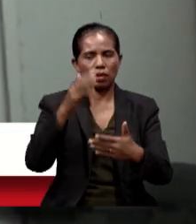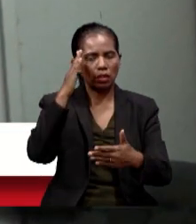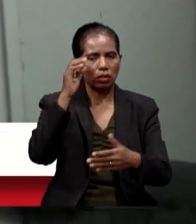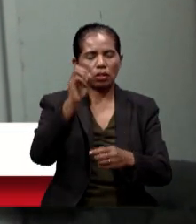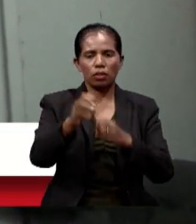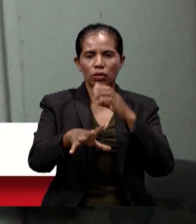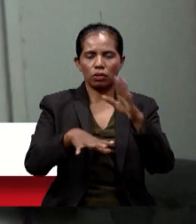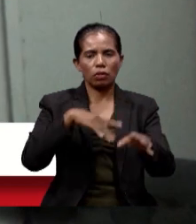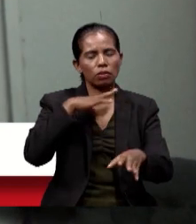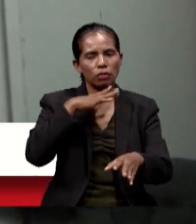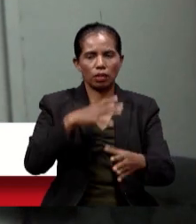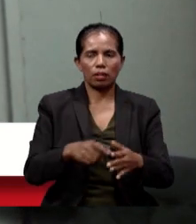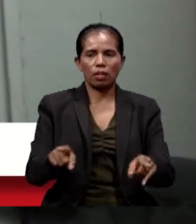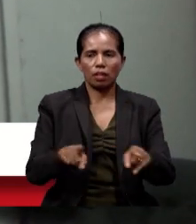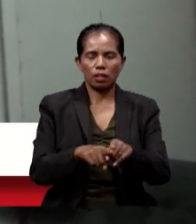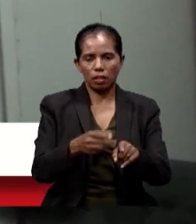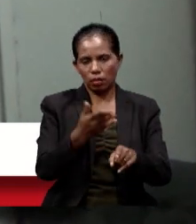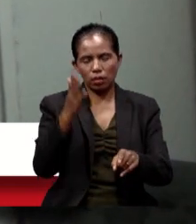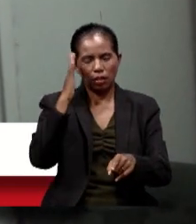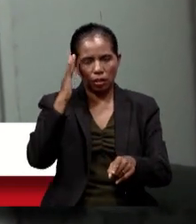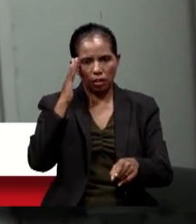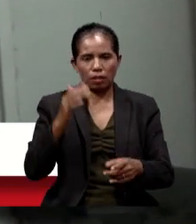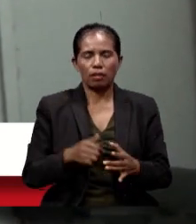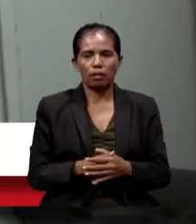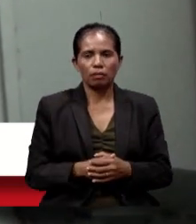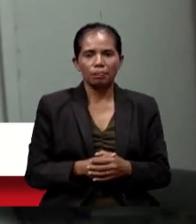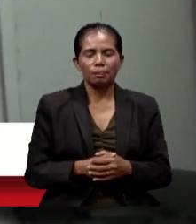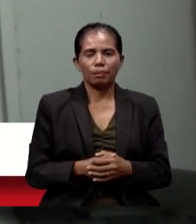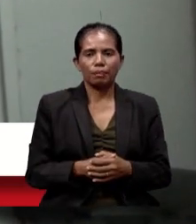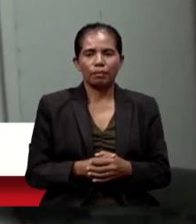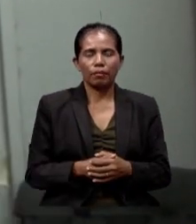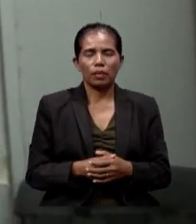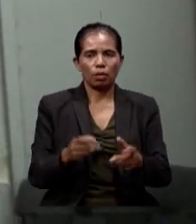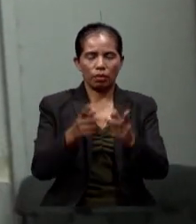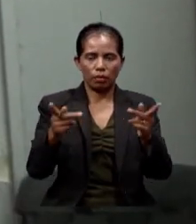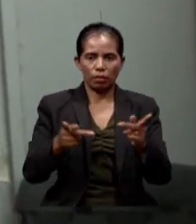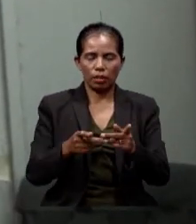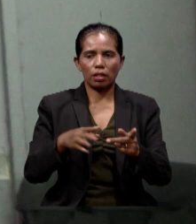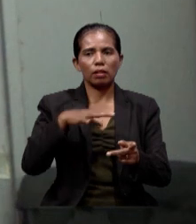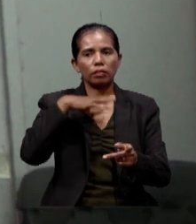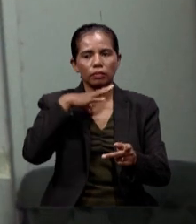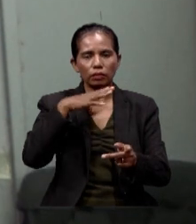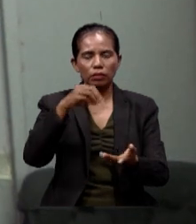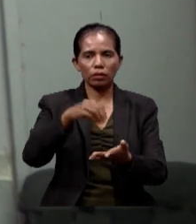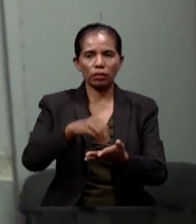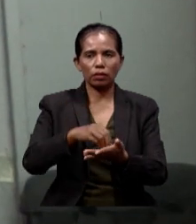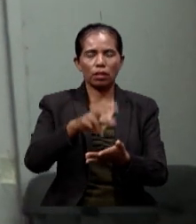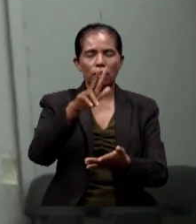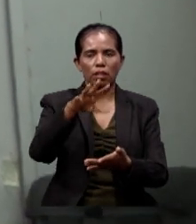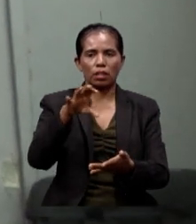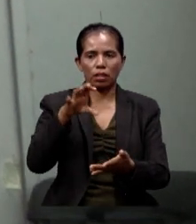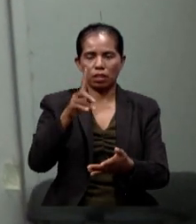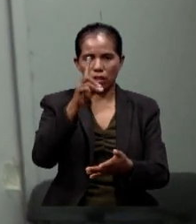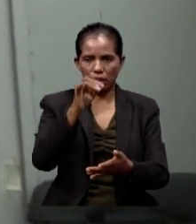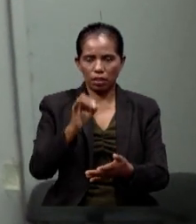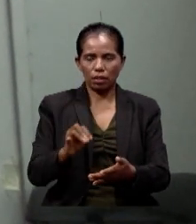lisu. Hanesa ita buat sira hatene ona katak fatin lisu pro volta 300 itale i hadili